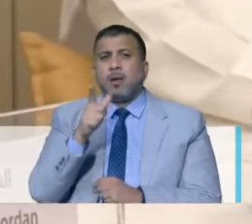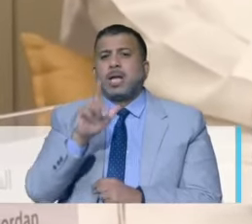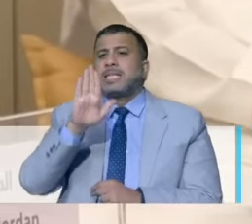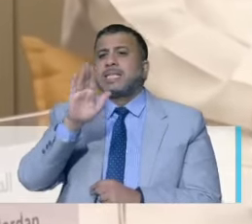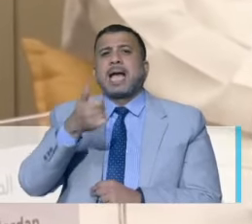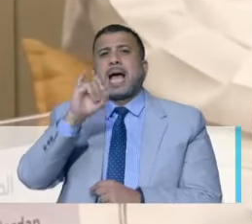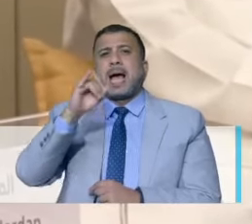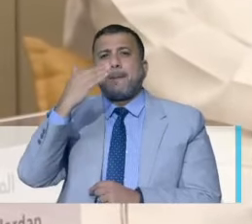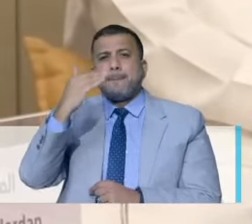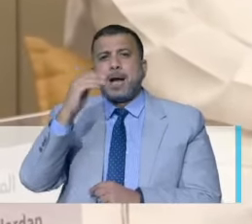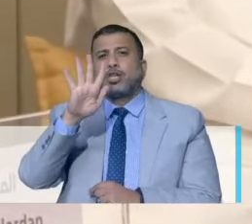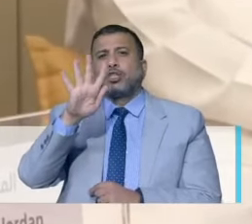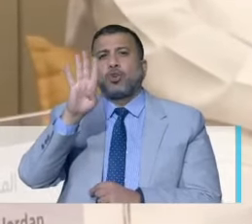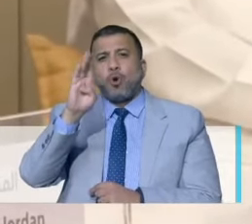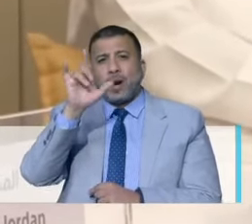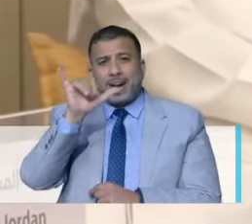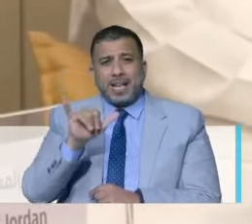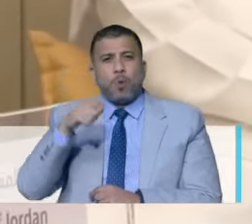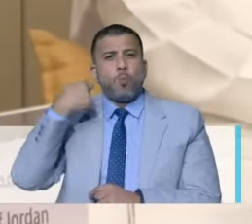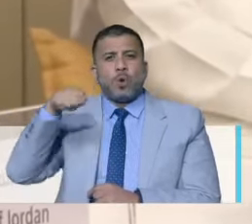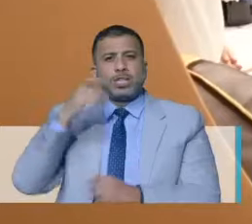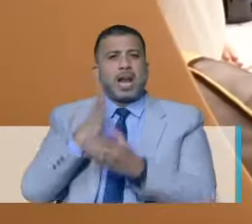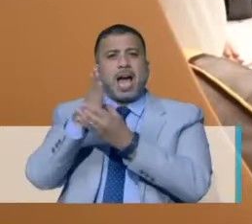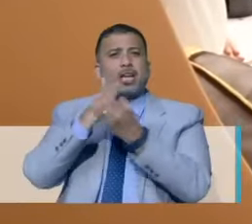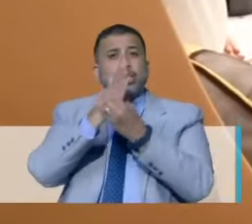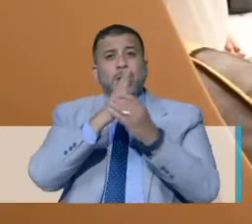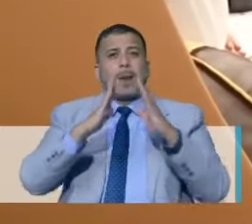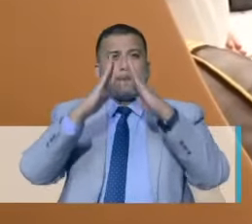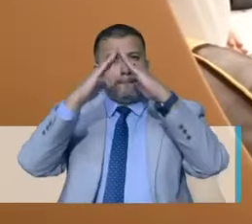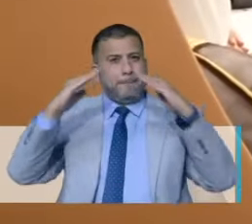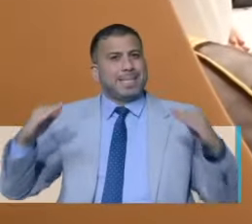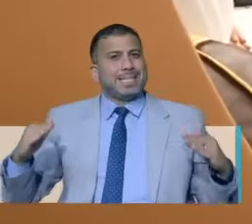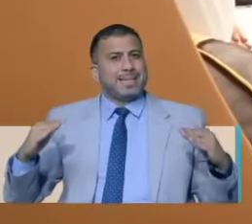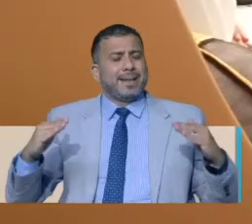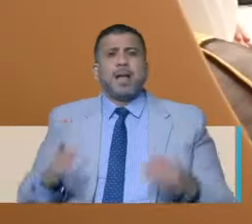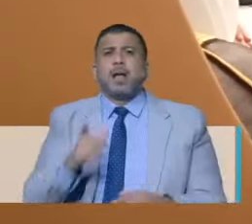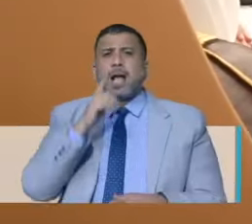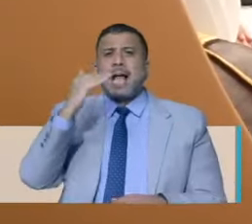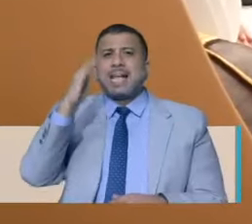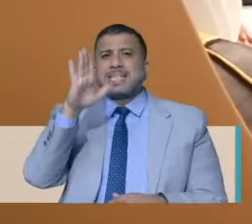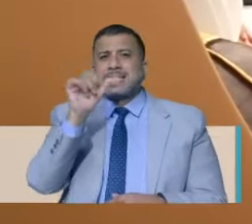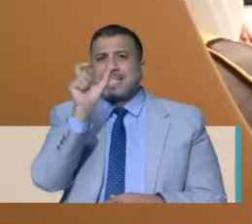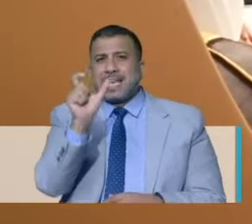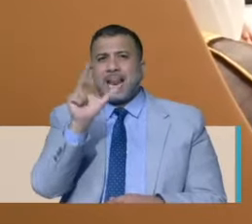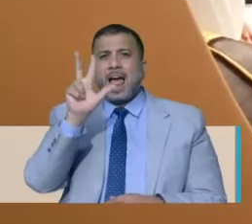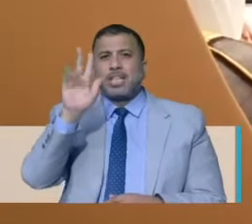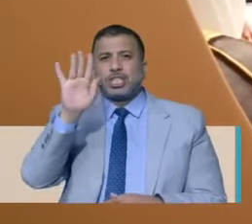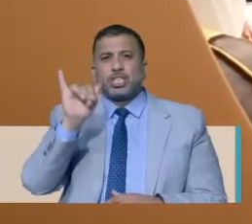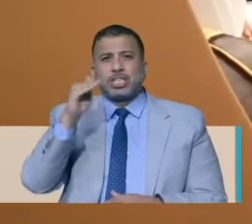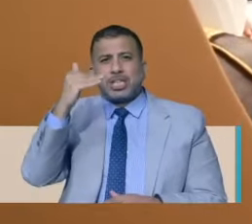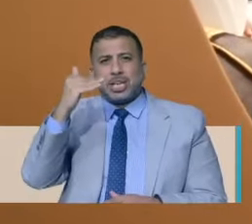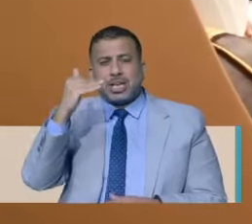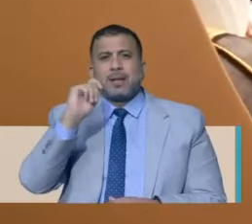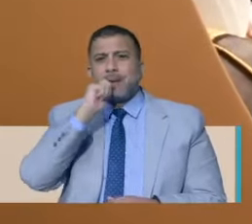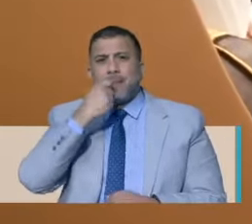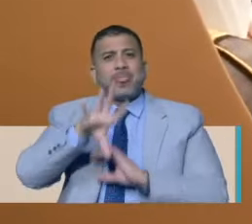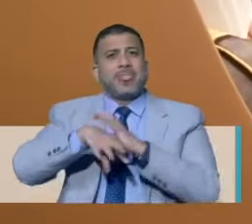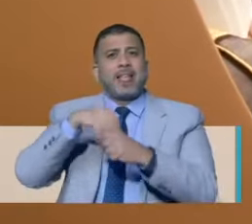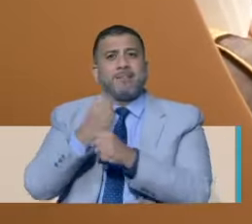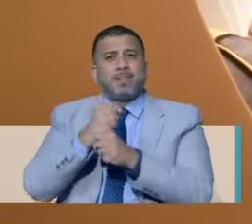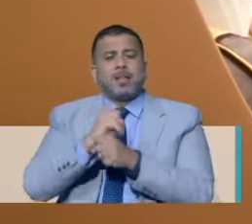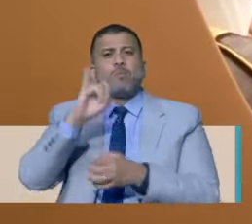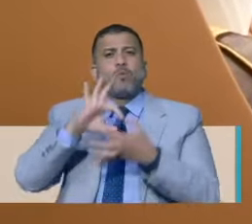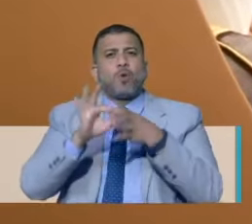الهاشميه ومعالي سامح شكري وزير الخارجيه المصر ومعالي حسين الشيخ امين سر اللجنه التنفيذيه